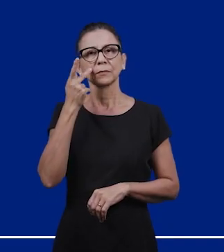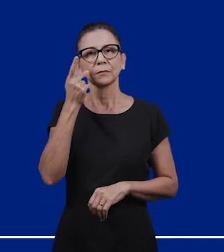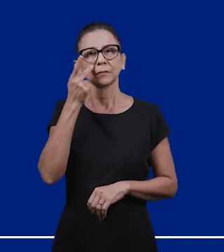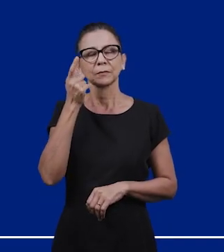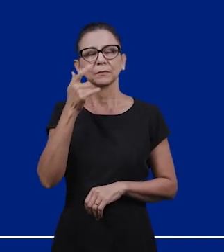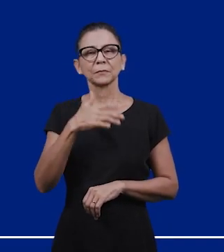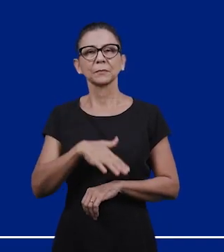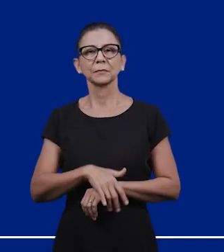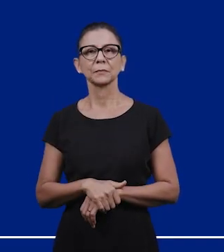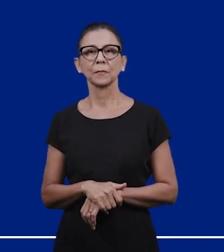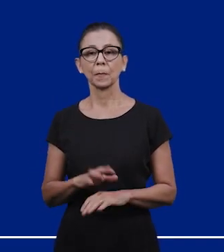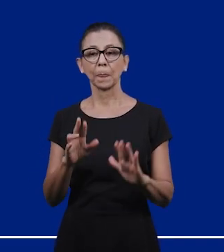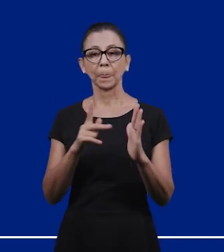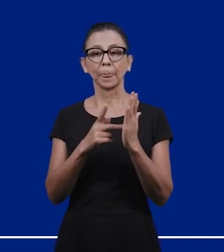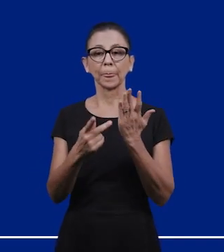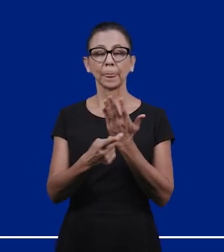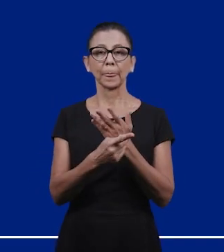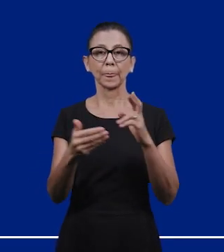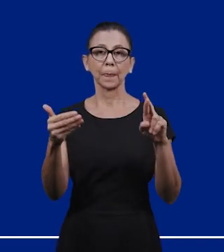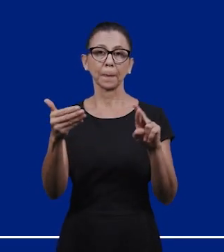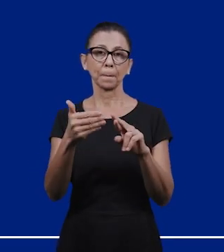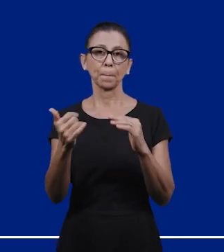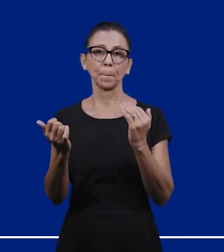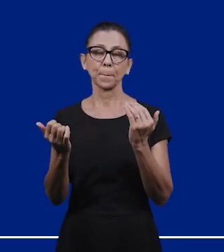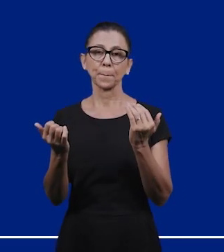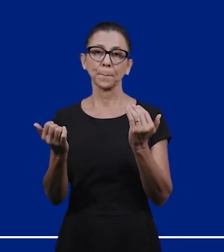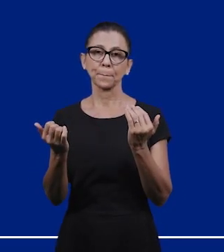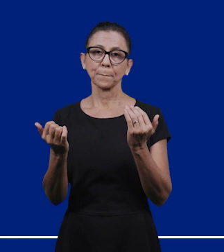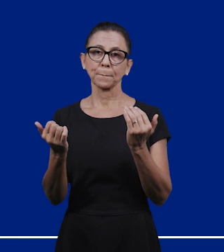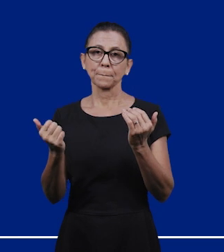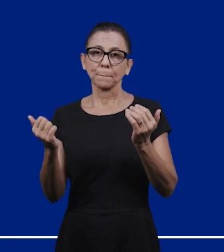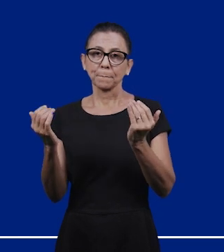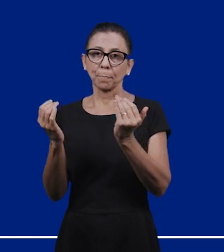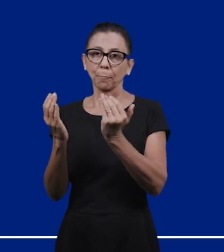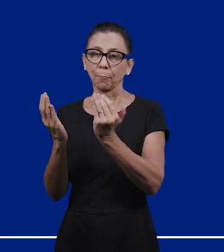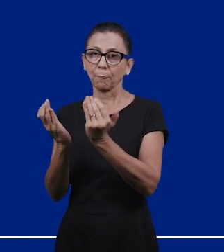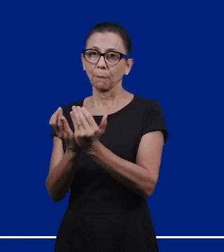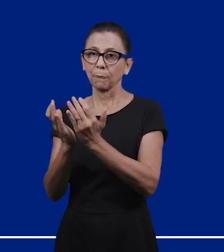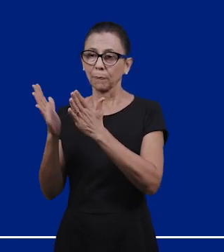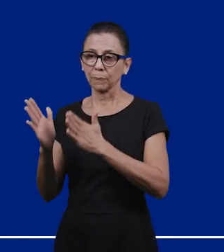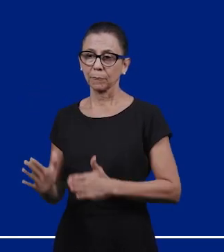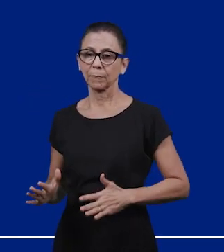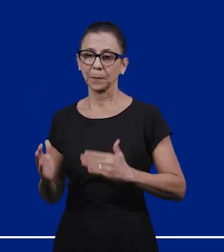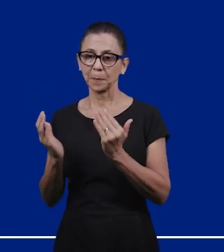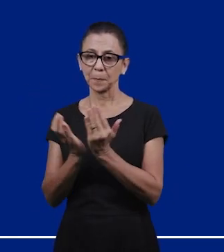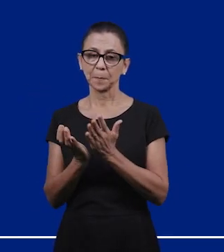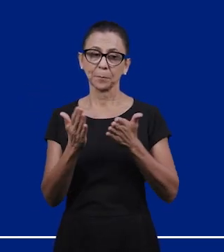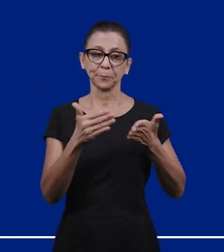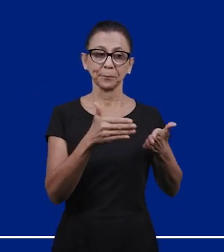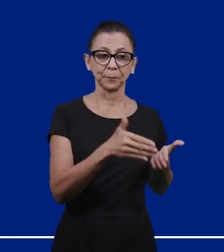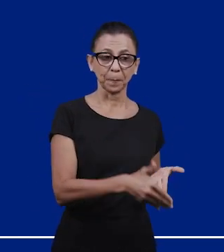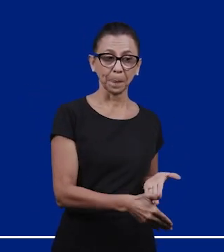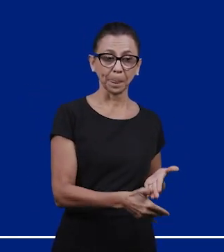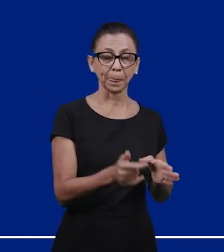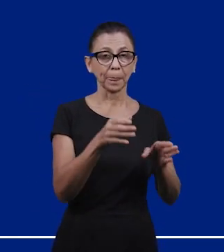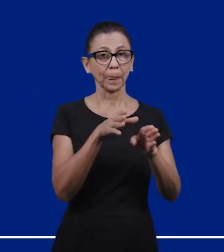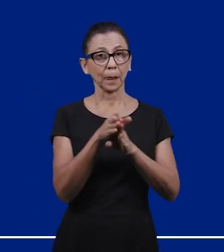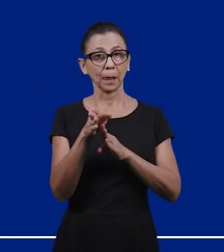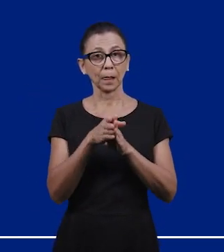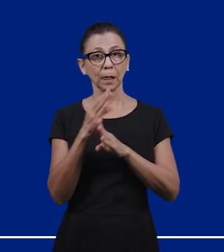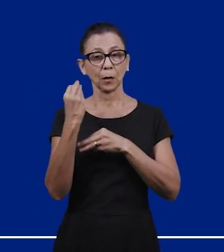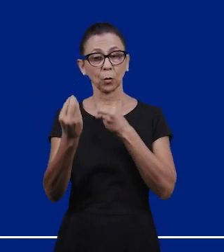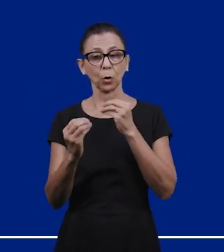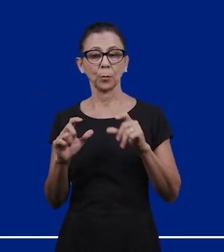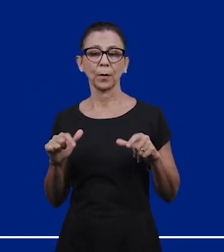fait référence si bien au serviteur fidèle comme l'infidèle. C'est un avertissement de combien le serviteur fidèle